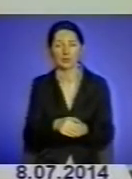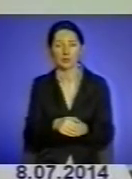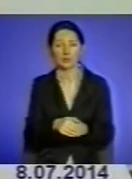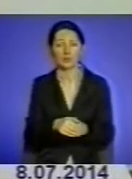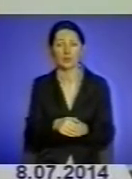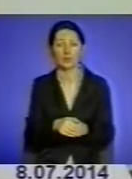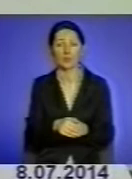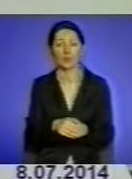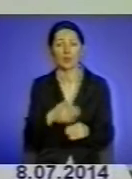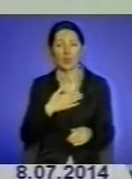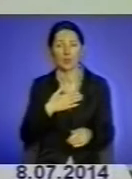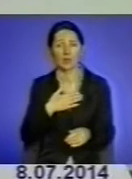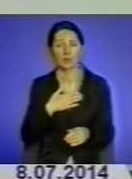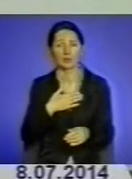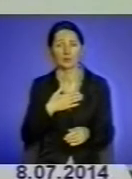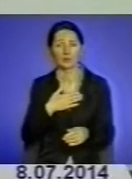Ми